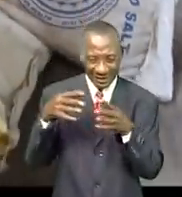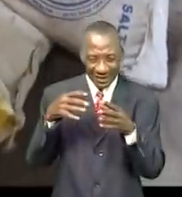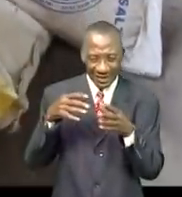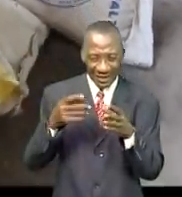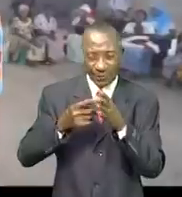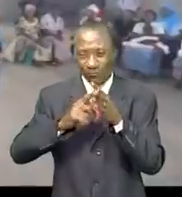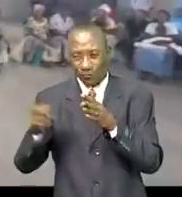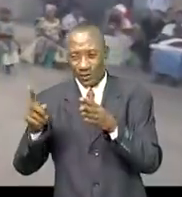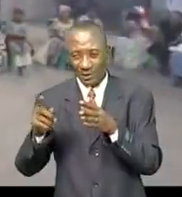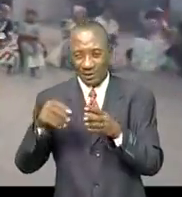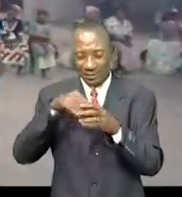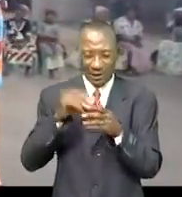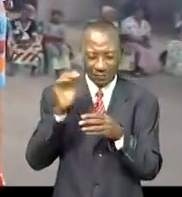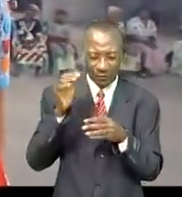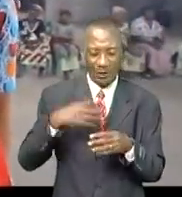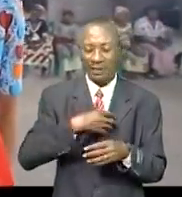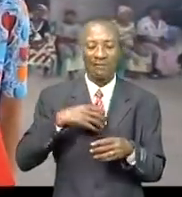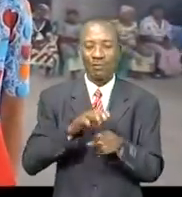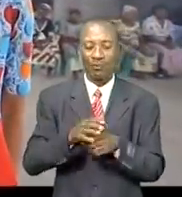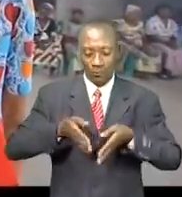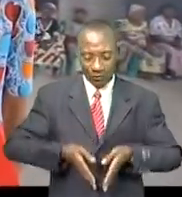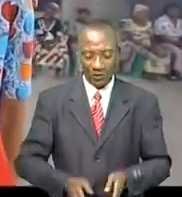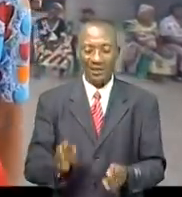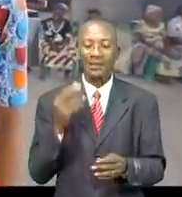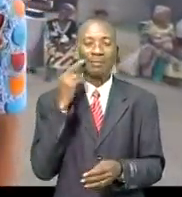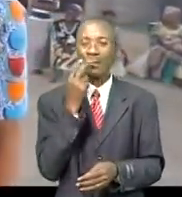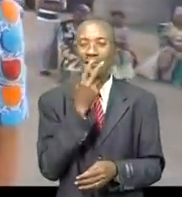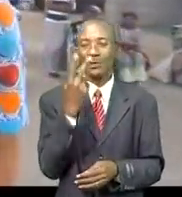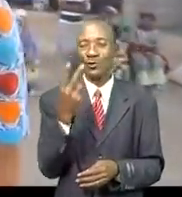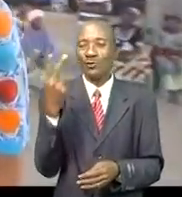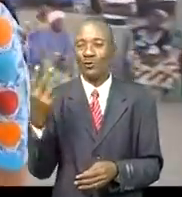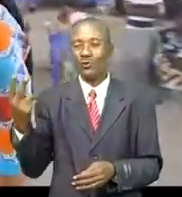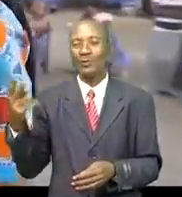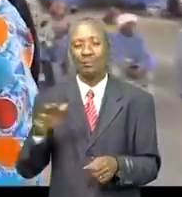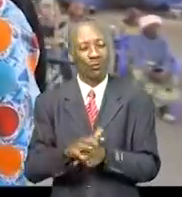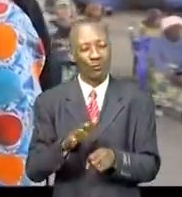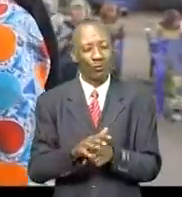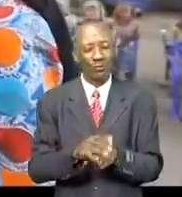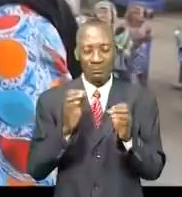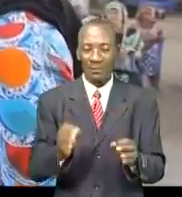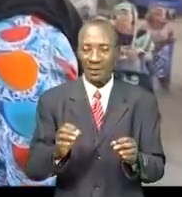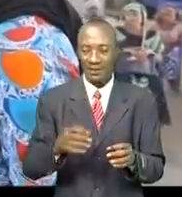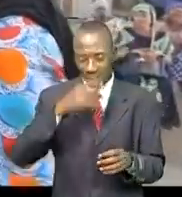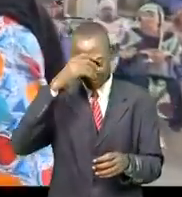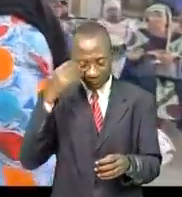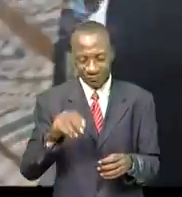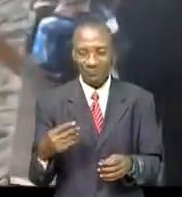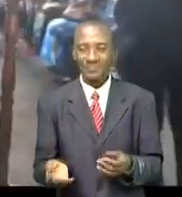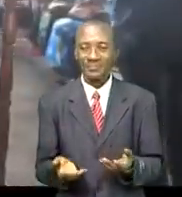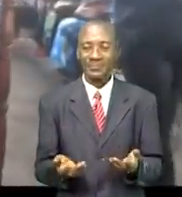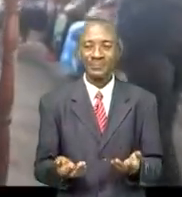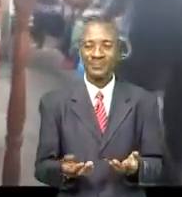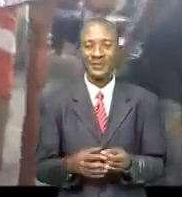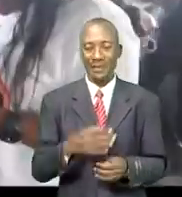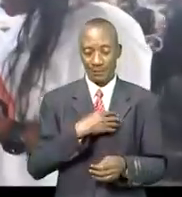Todiane Lokako. Elles-mêmes au front pour soutenir nos forces armées et nos compatriotes qui en ont tant besoin.